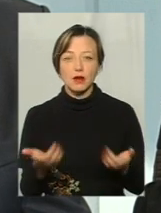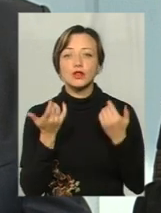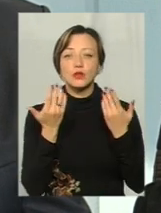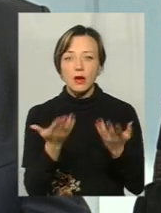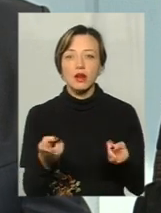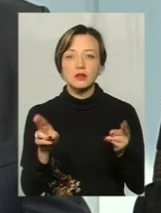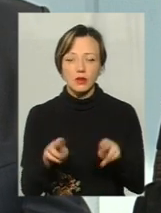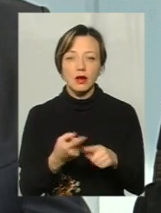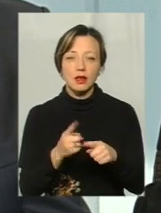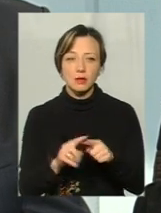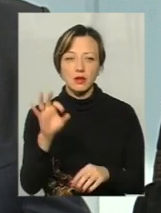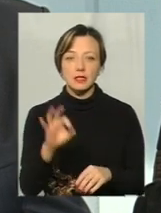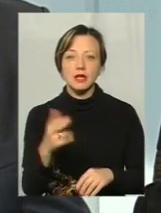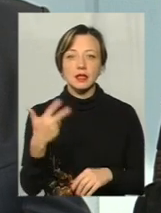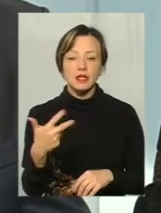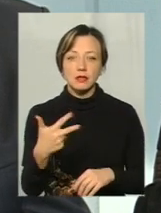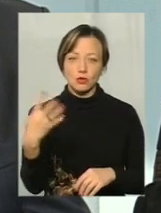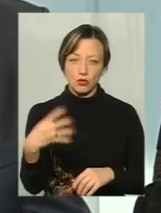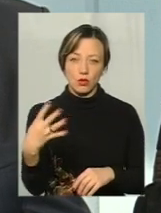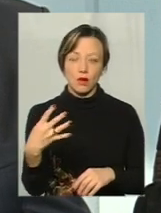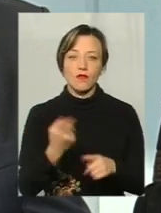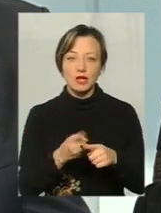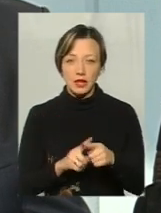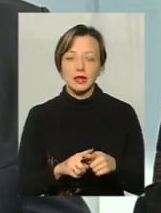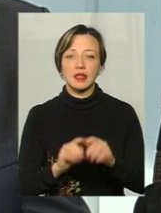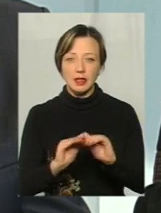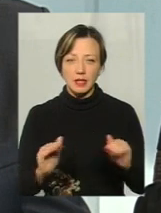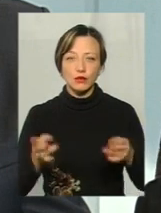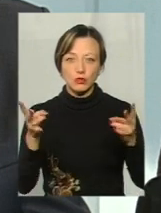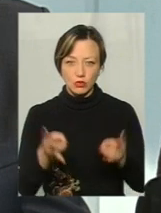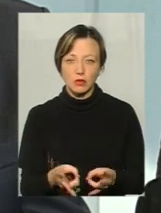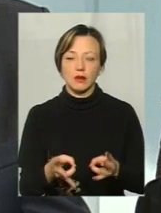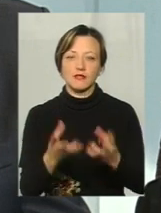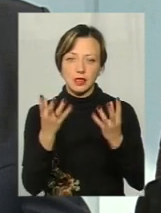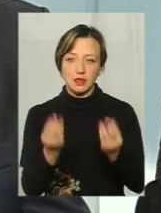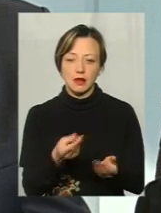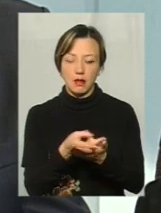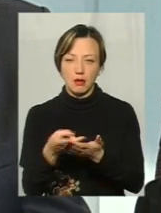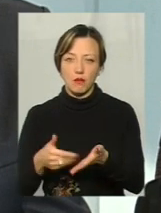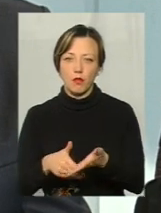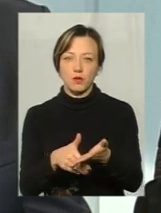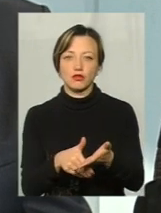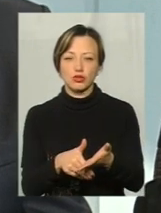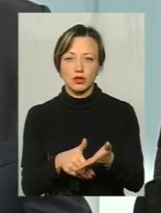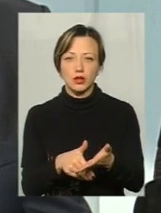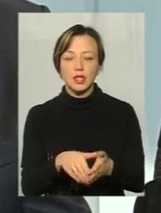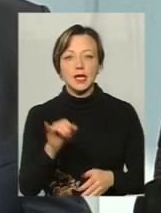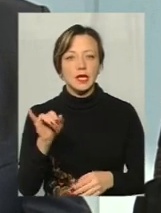сколько остается, а это процентов 30-40. Вот такие эти дети и нуждаются в стационарной помощи.